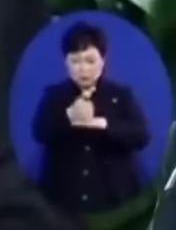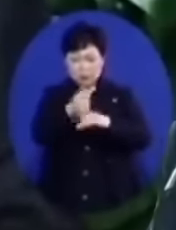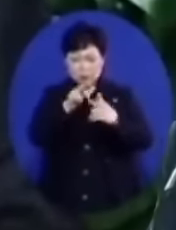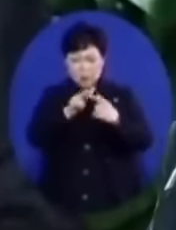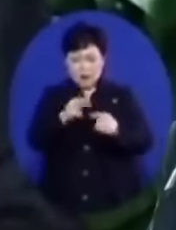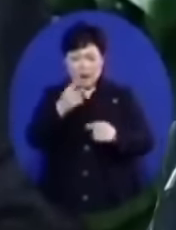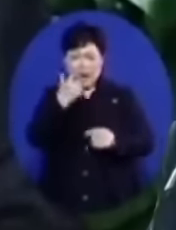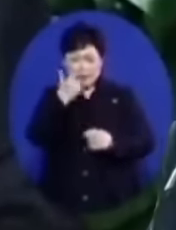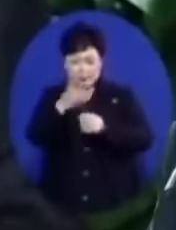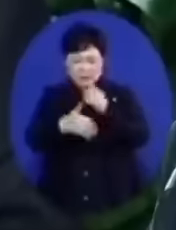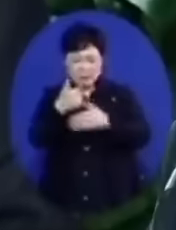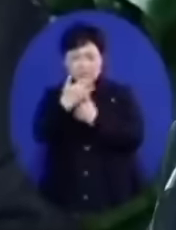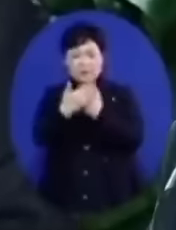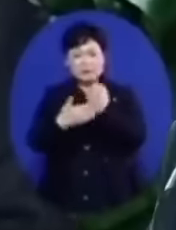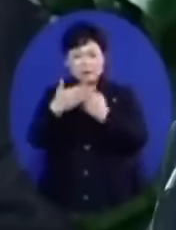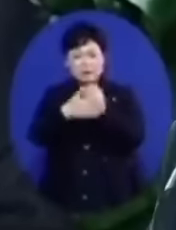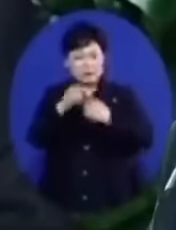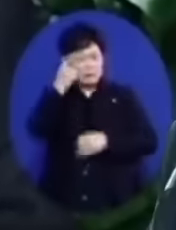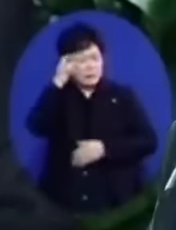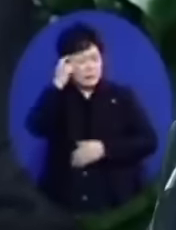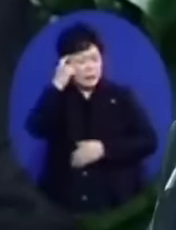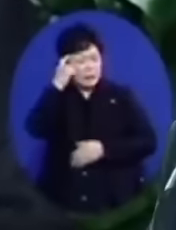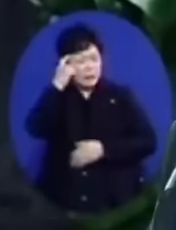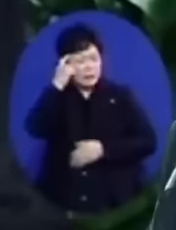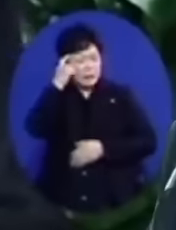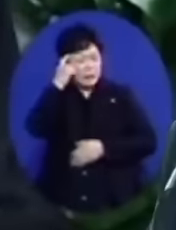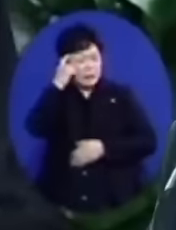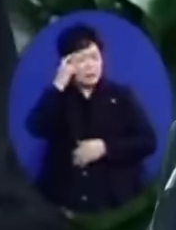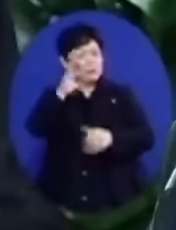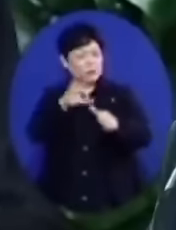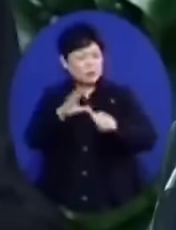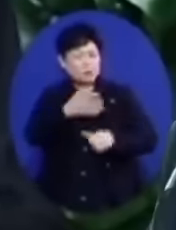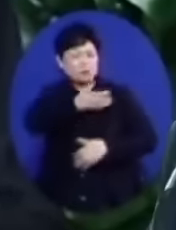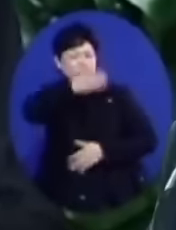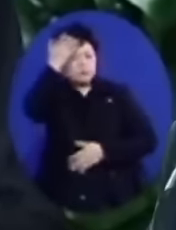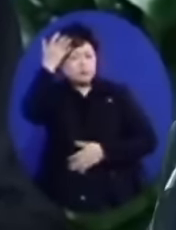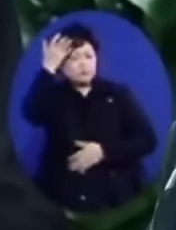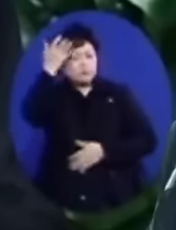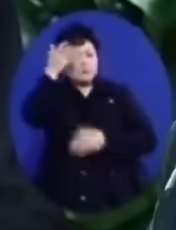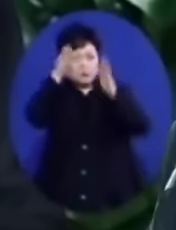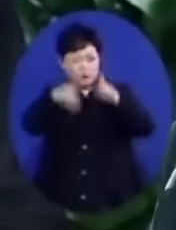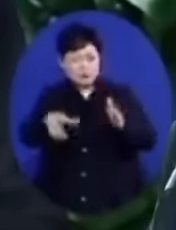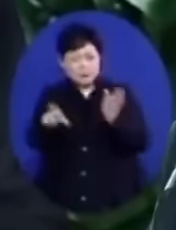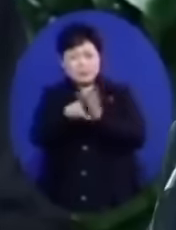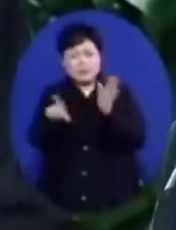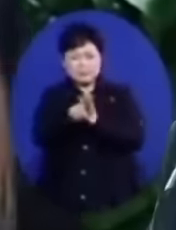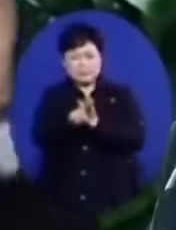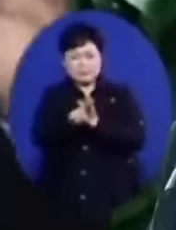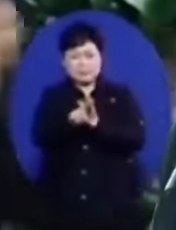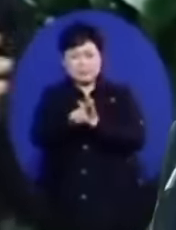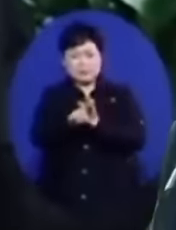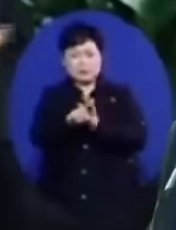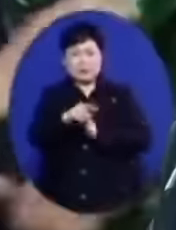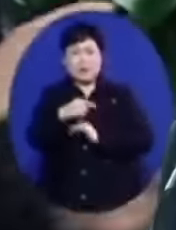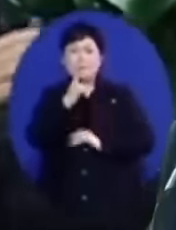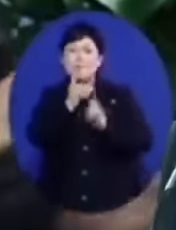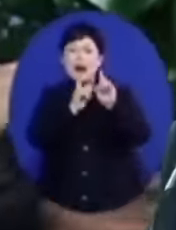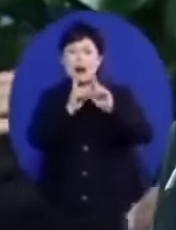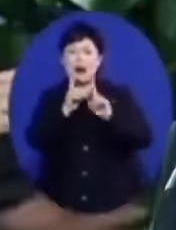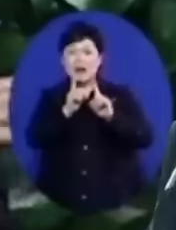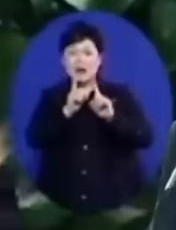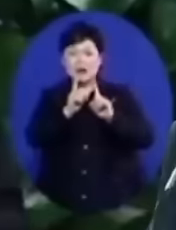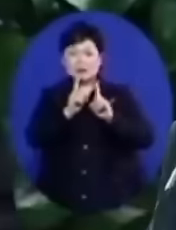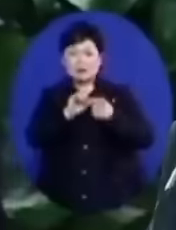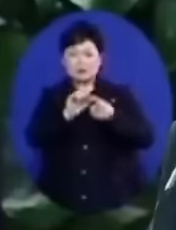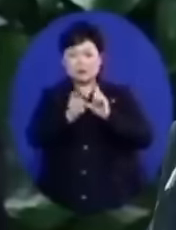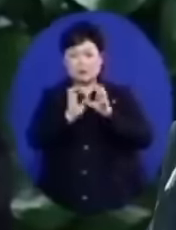아버지 하나님의 은혜를 생각을 통해서, 꿈을 통해서, 우리의 믿음을 통해서, 입술의 말을 통해서 서로 교통하는